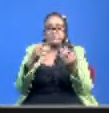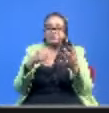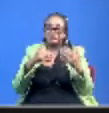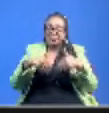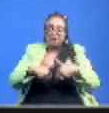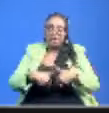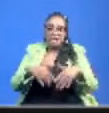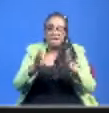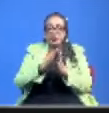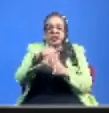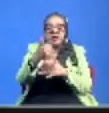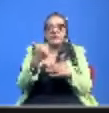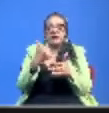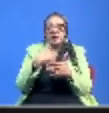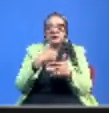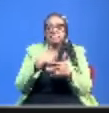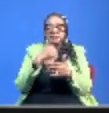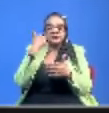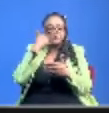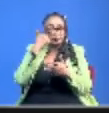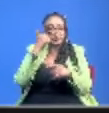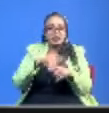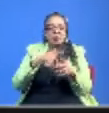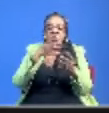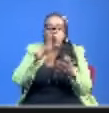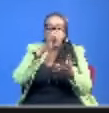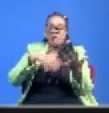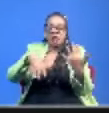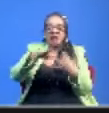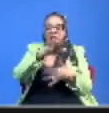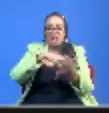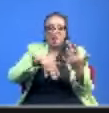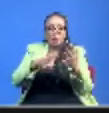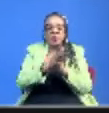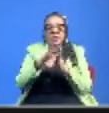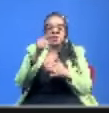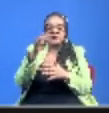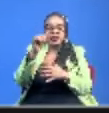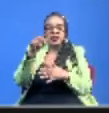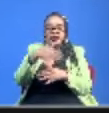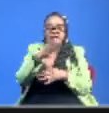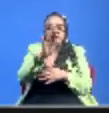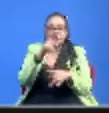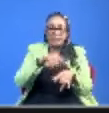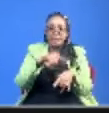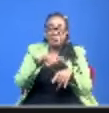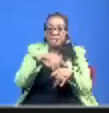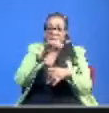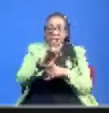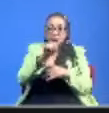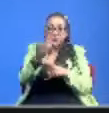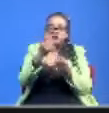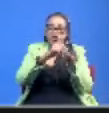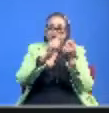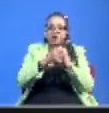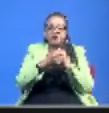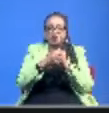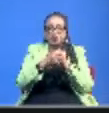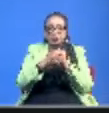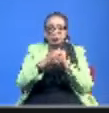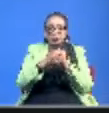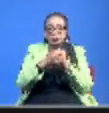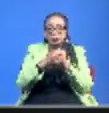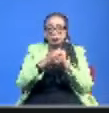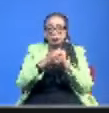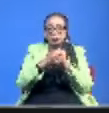wa magonjwa baada ya maji ya bahari kuchanganyika na yale ya mto Tana baada ya mkondo wa mto huo kubadilika. Tazama taarifa hii